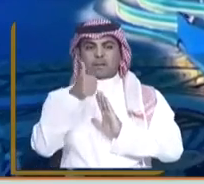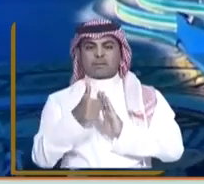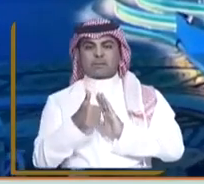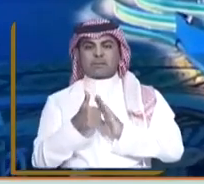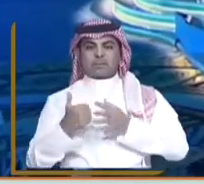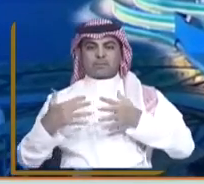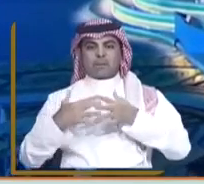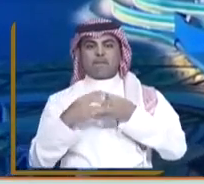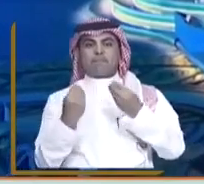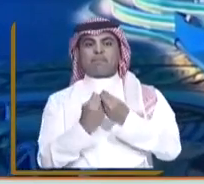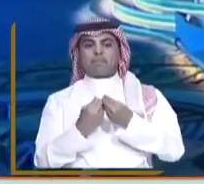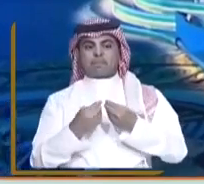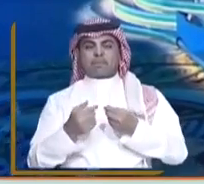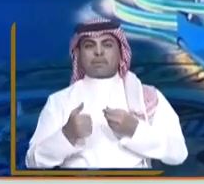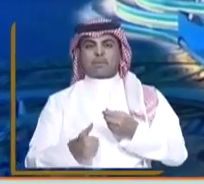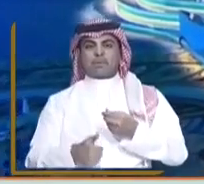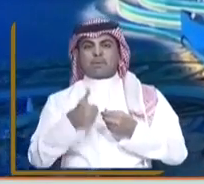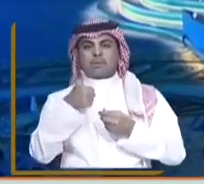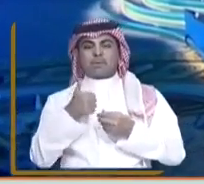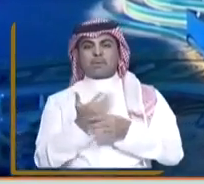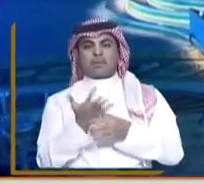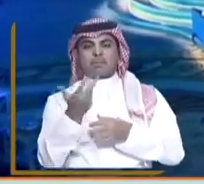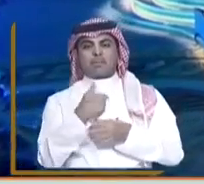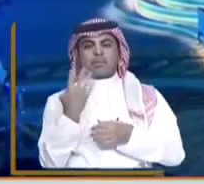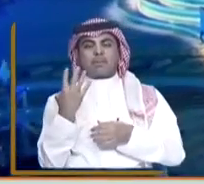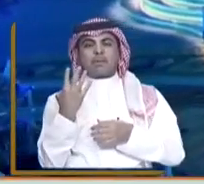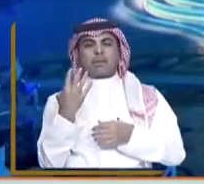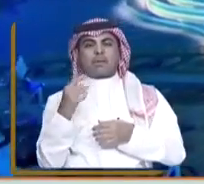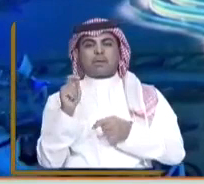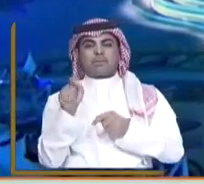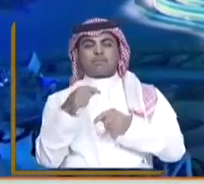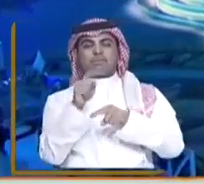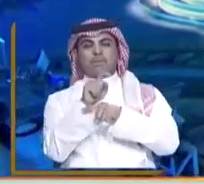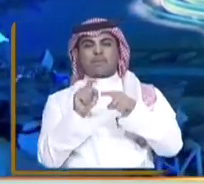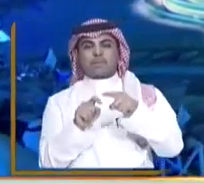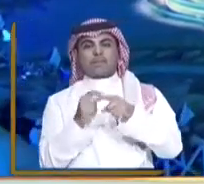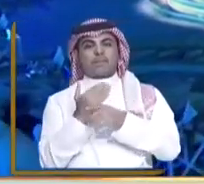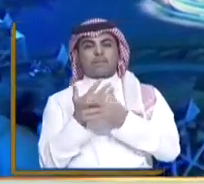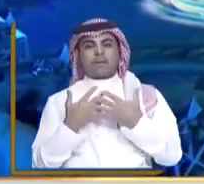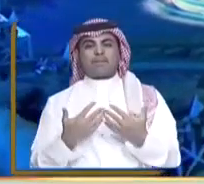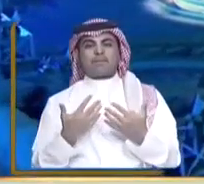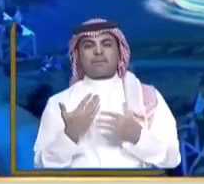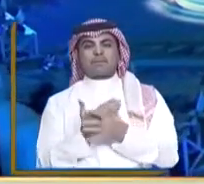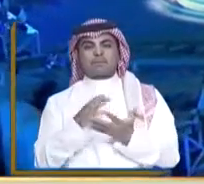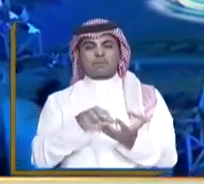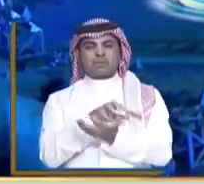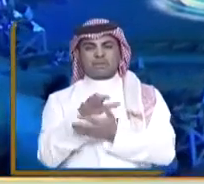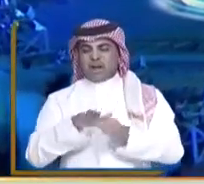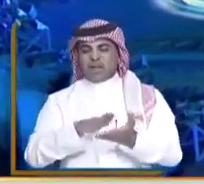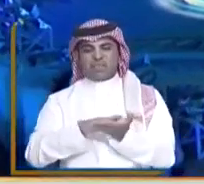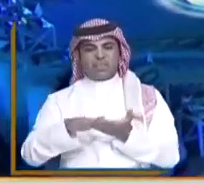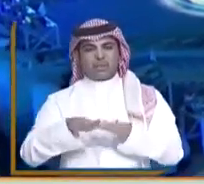واسامات كبيره جدا اربعا اربعه من لتخفيف تدهور الاراضي